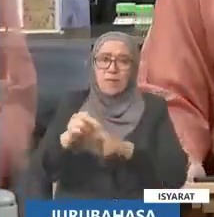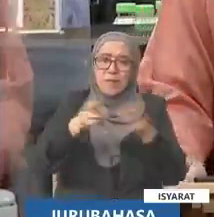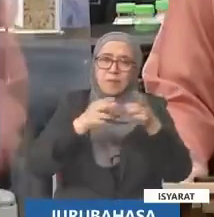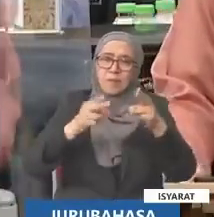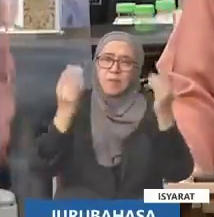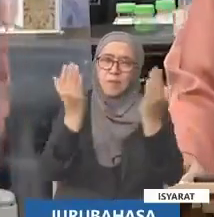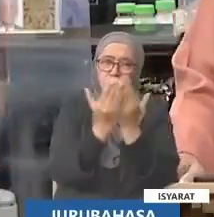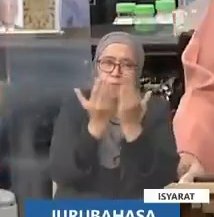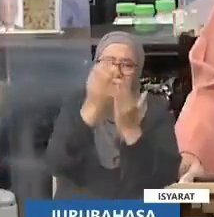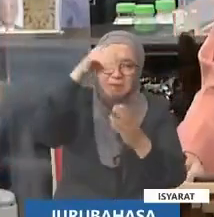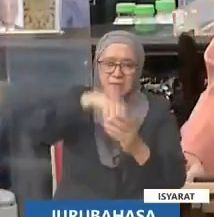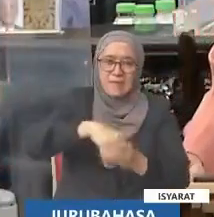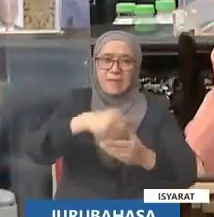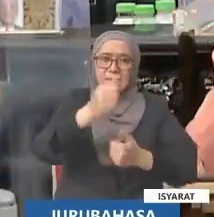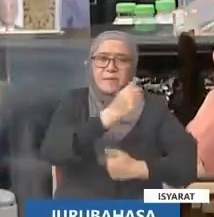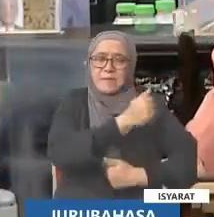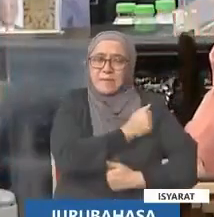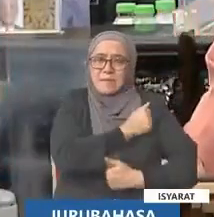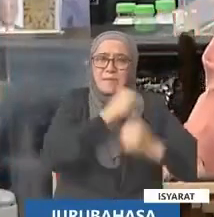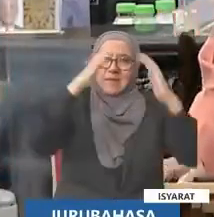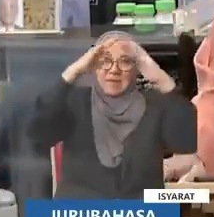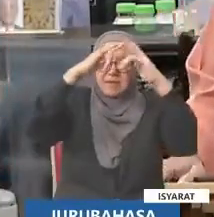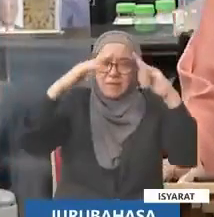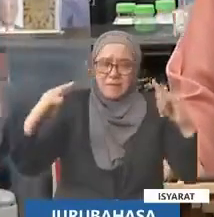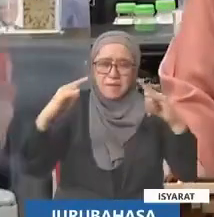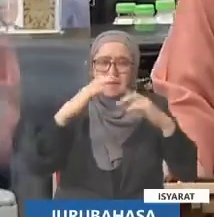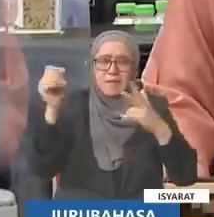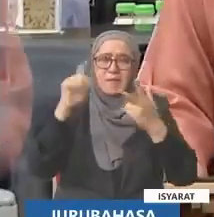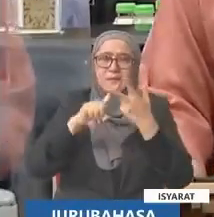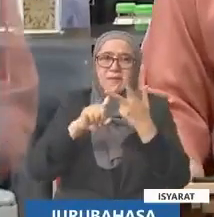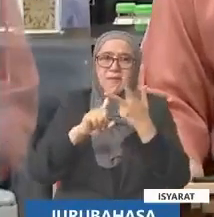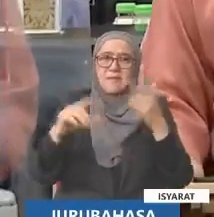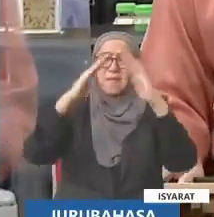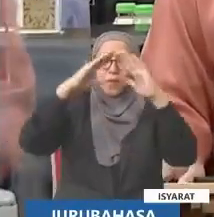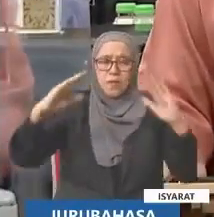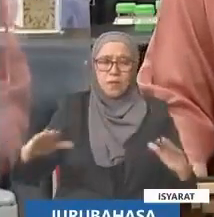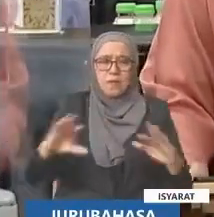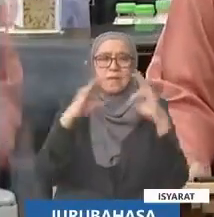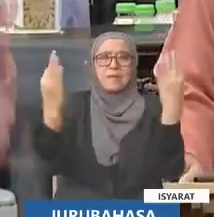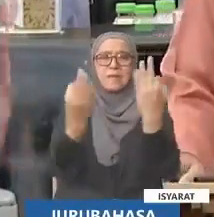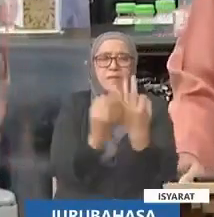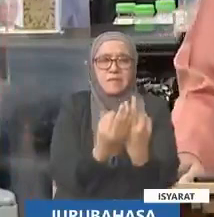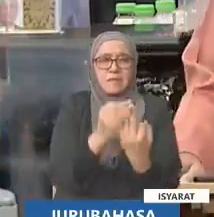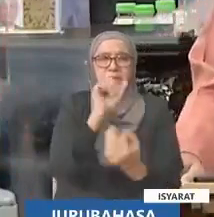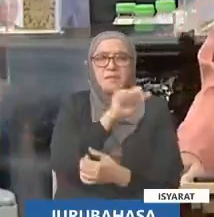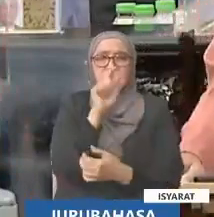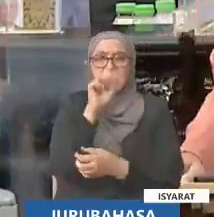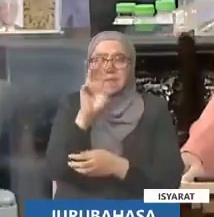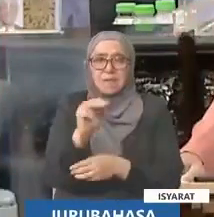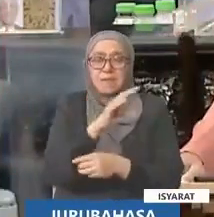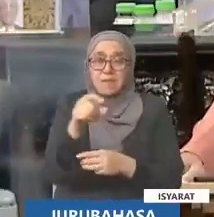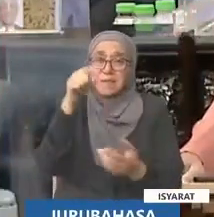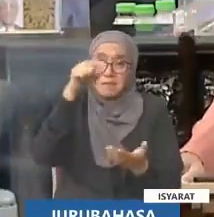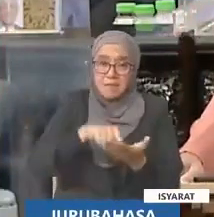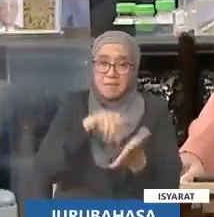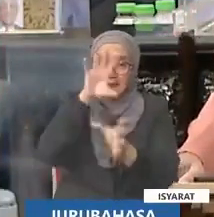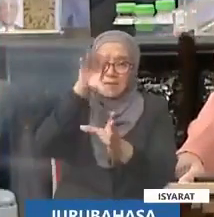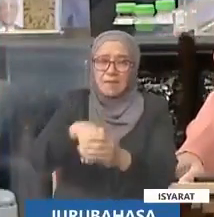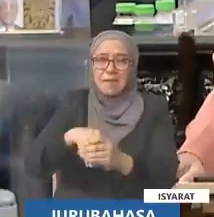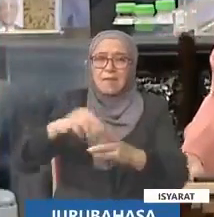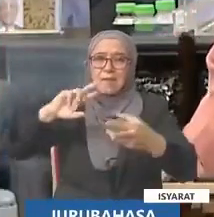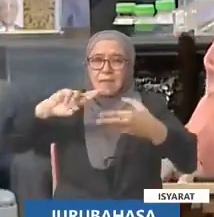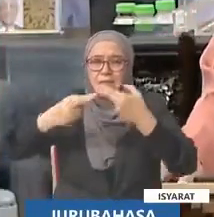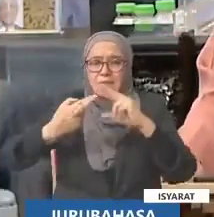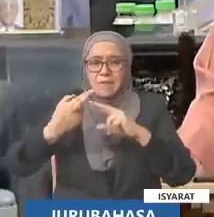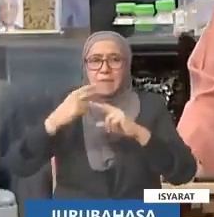tentera, fasiliti ketenteraan dan rumah keluarga angkatan tentera. Peruntukan ini turut melibatkan penggantian dan pembaikan lift